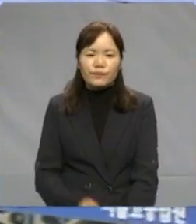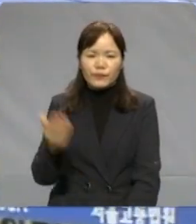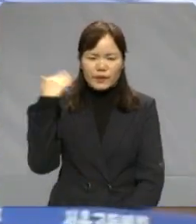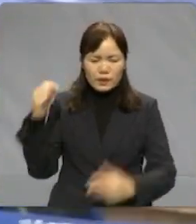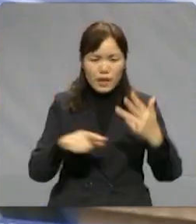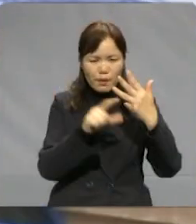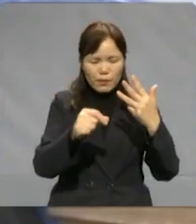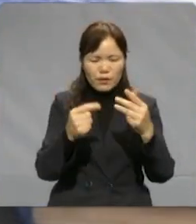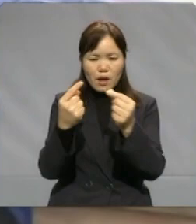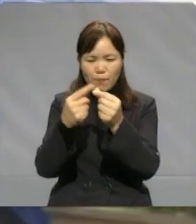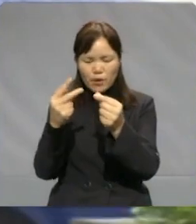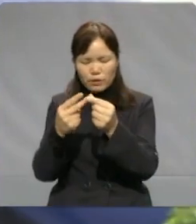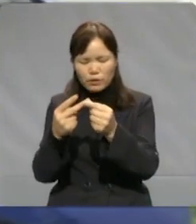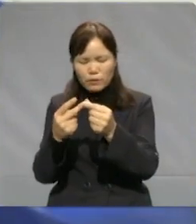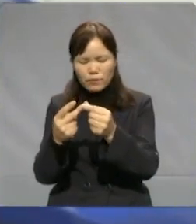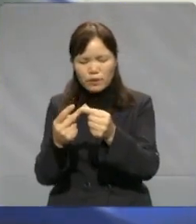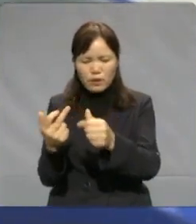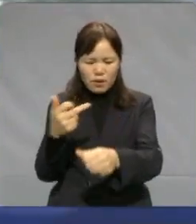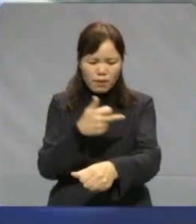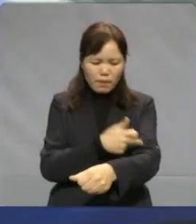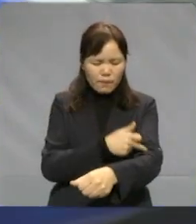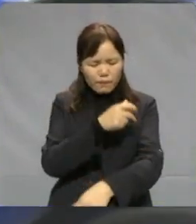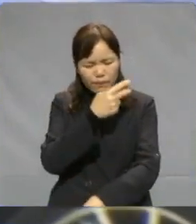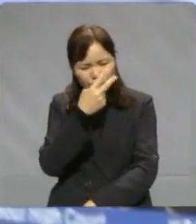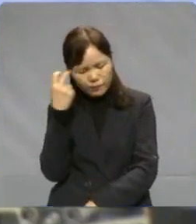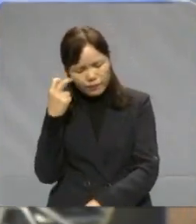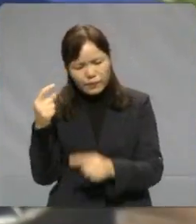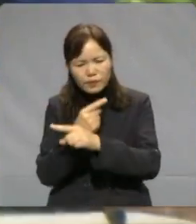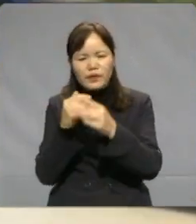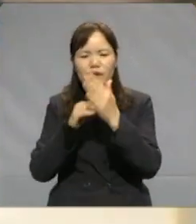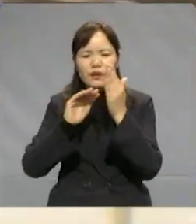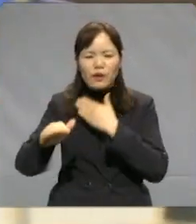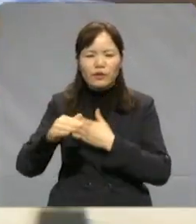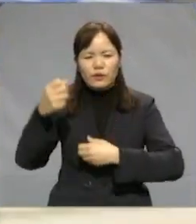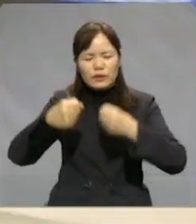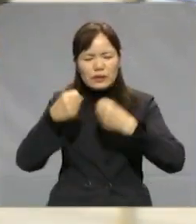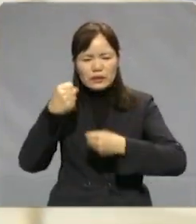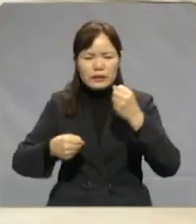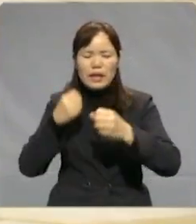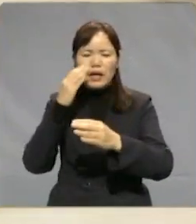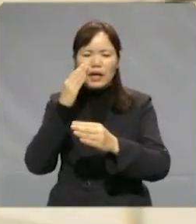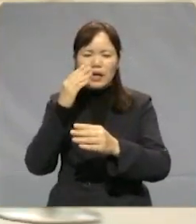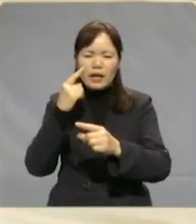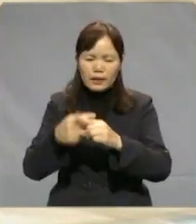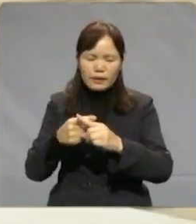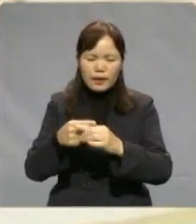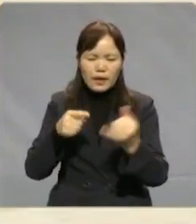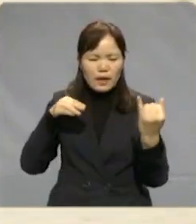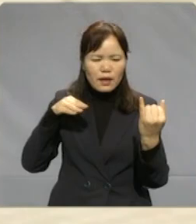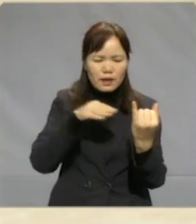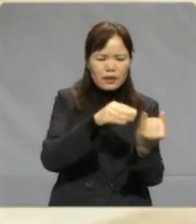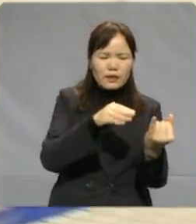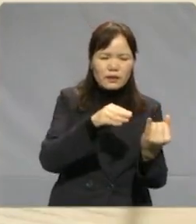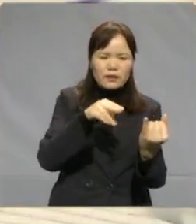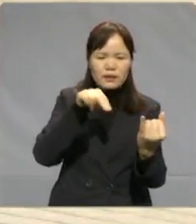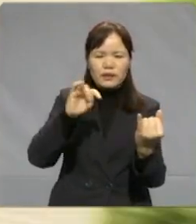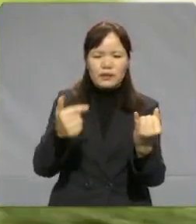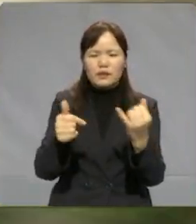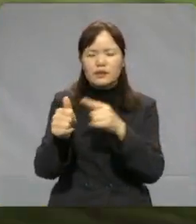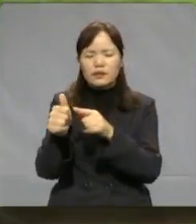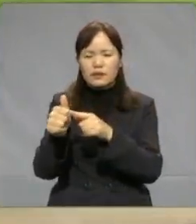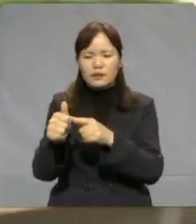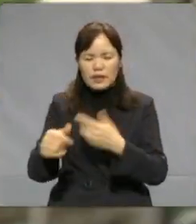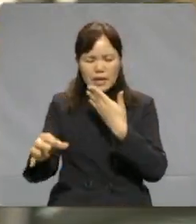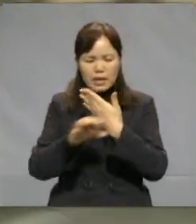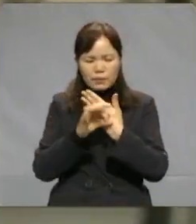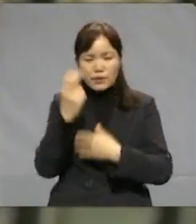지난 8월 두 번의 수면 마취를 받고 롤스로이스 차량을 운전하다 인도에 있던 피해자를 친 신모 씨.